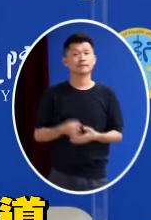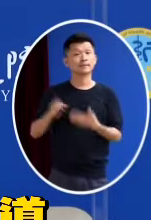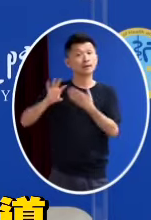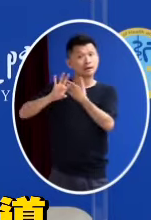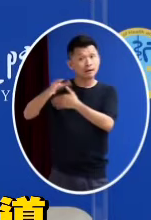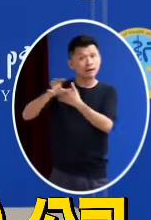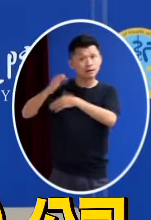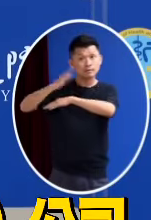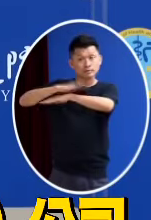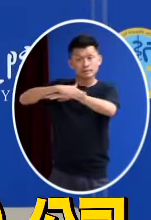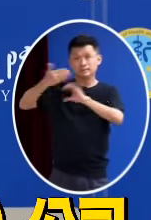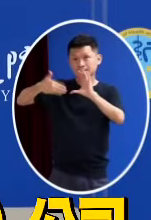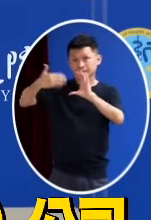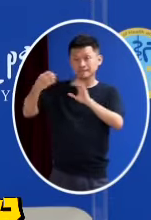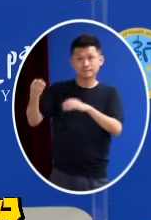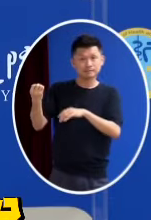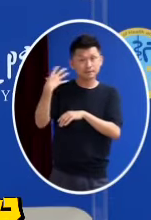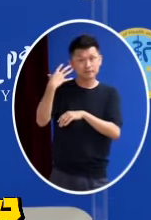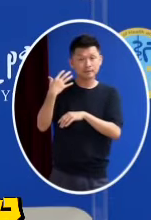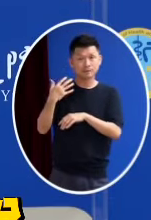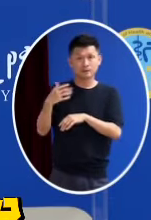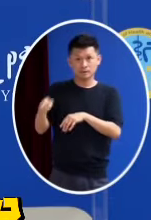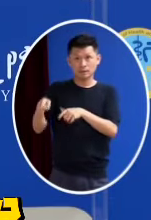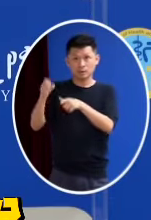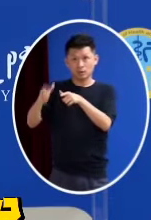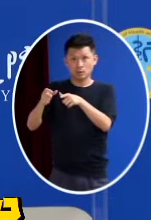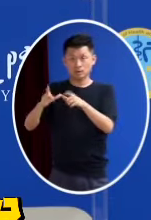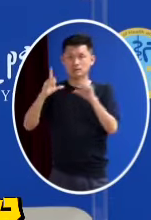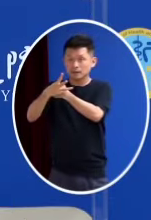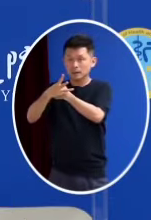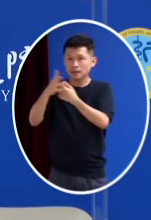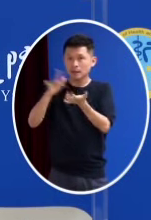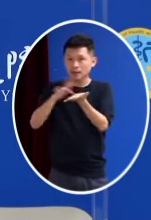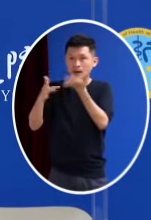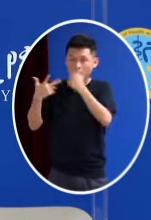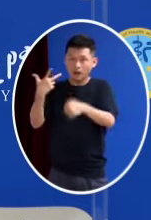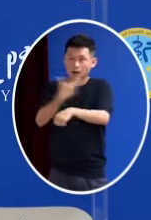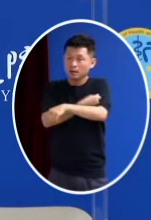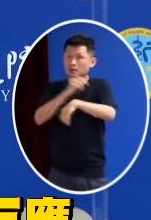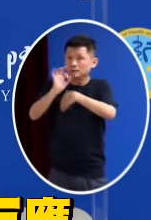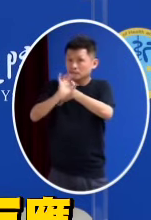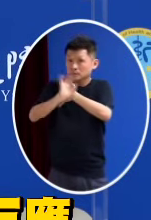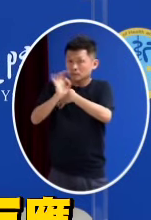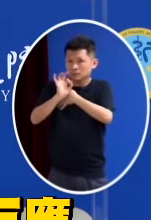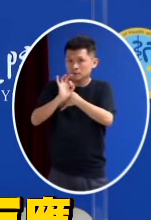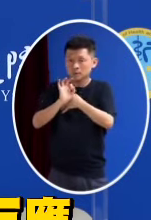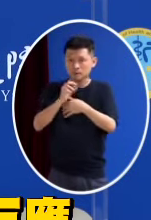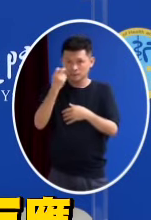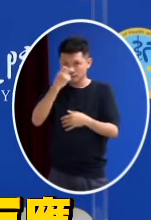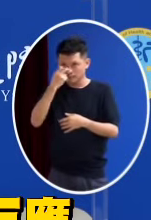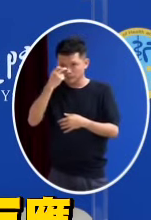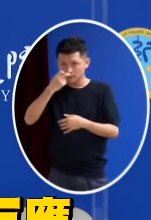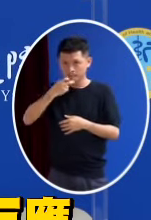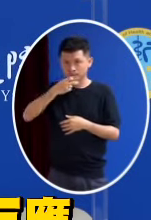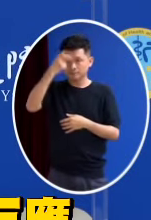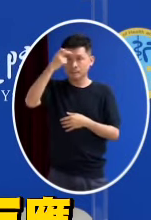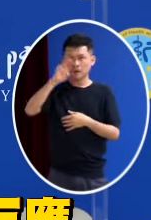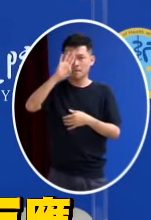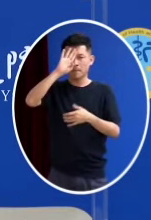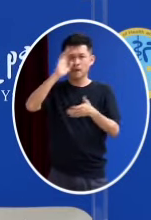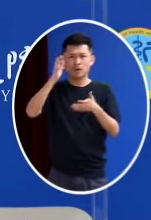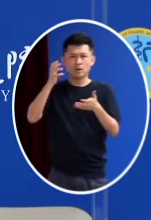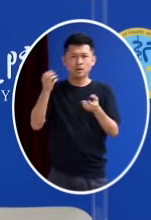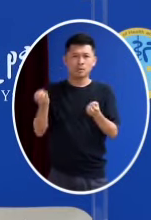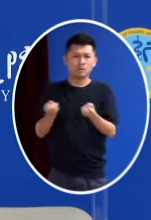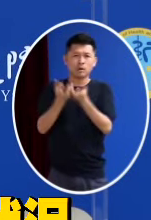据国外媒体报道，这家公司已经对外说明说看到了一个比较严重一点的不良反